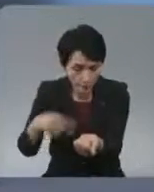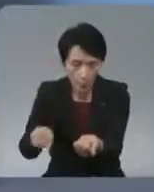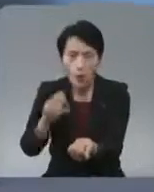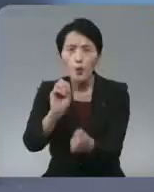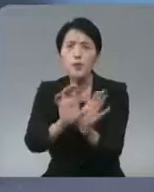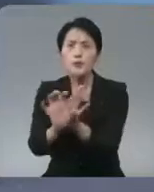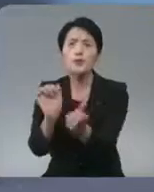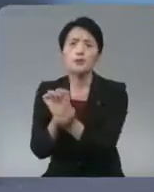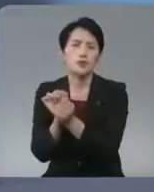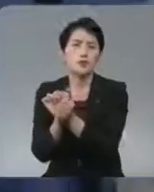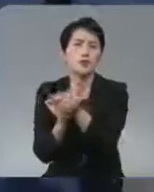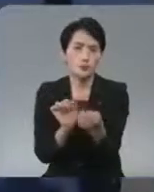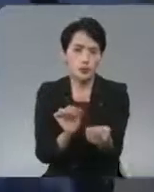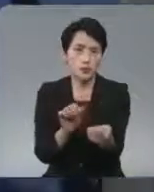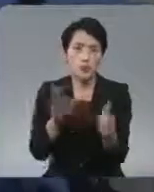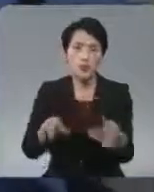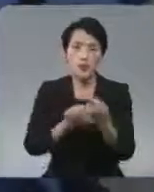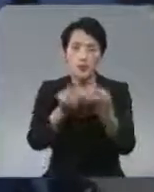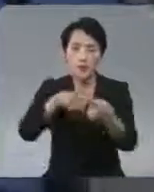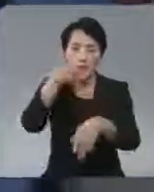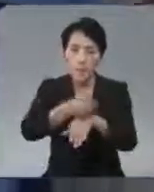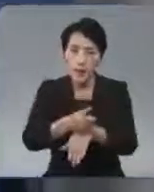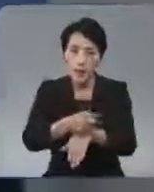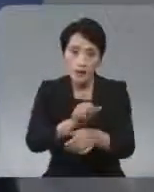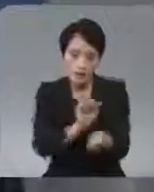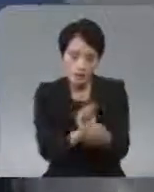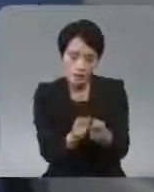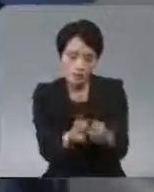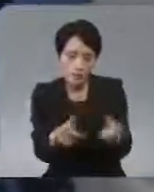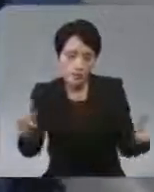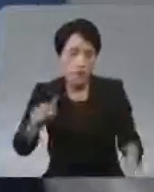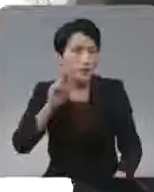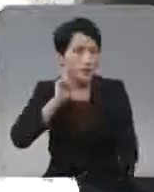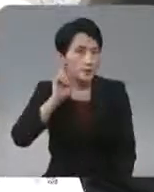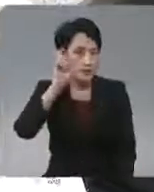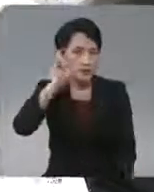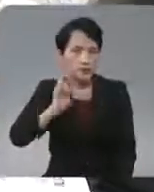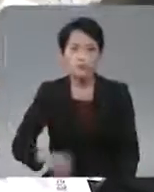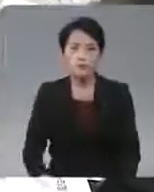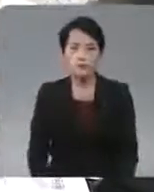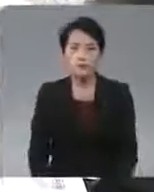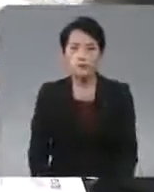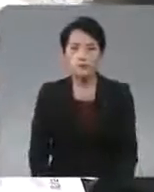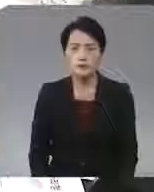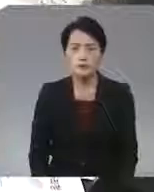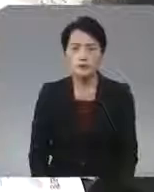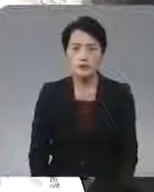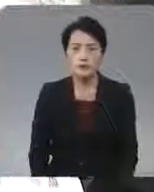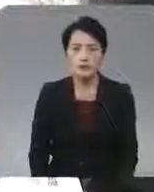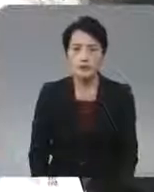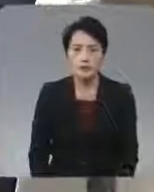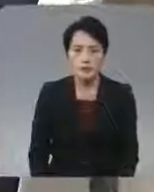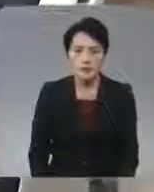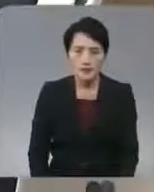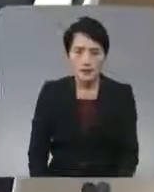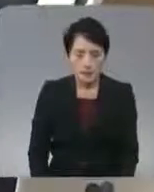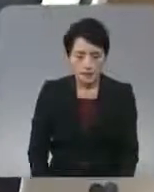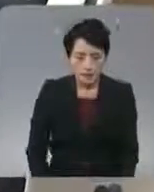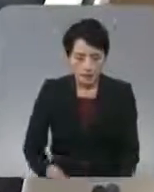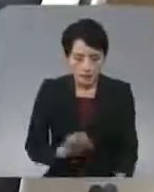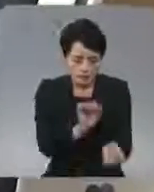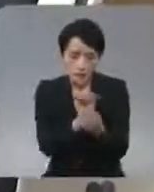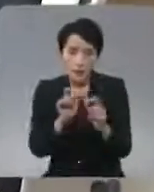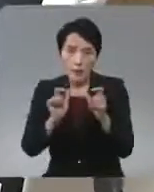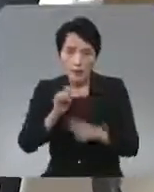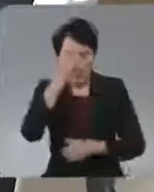sinkenden zahl der patienten und dem ausbau der krankenhausbetten gehen die behörden davon aus dass sich die lage mit den krankenhausbetten beruhigt